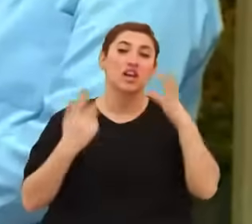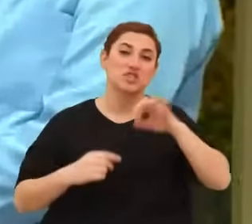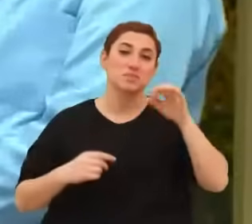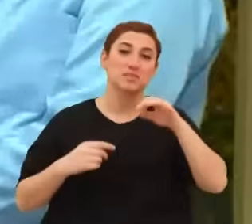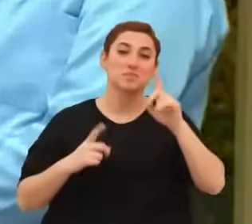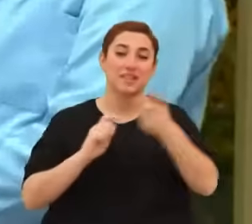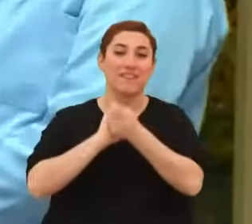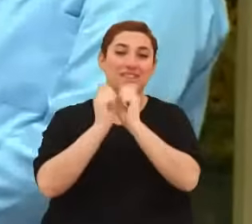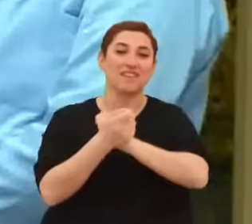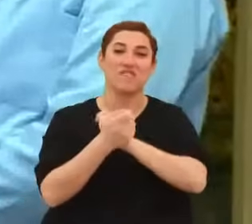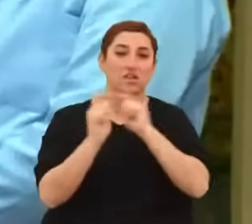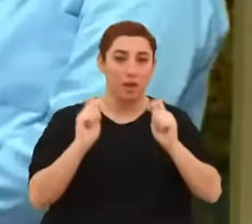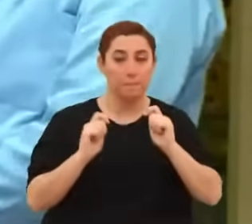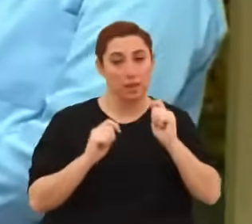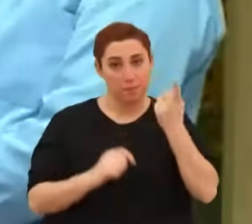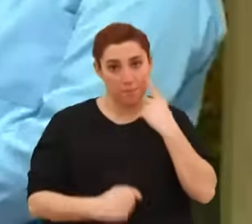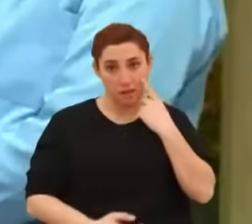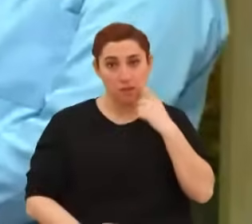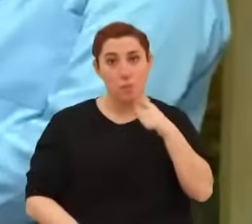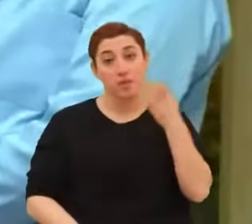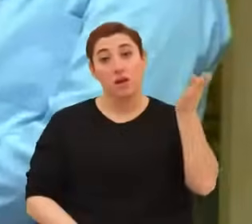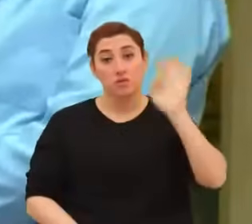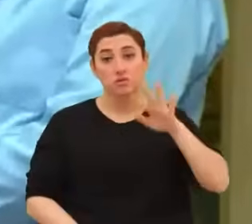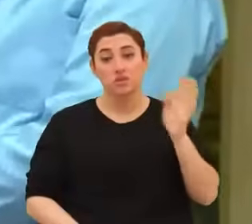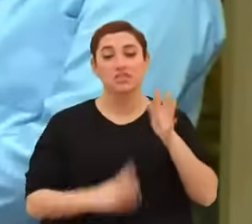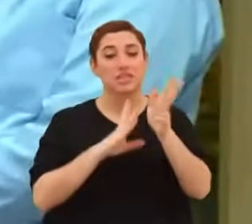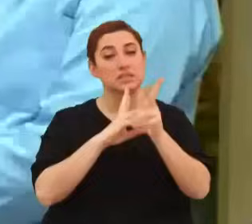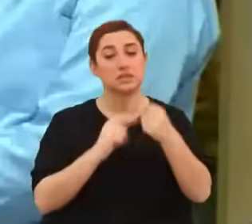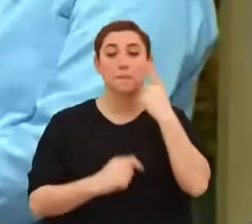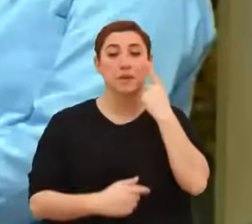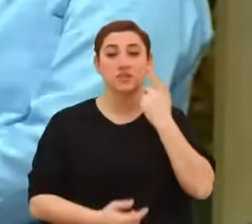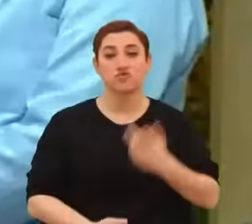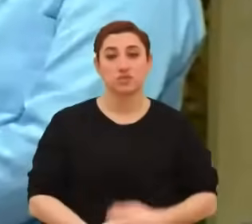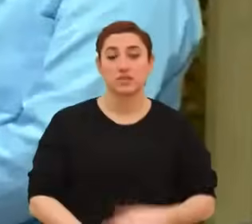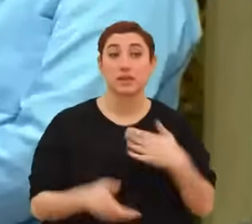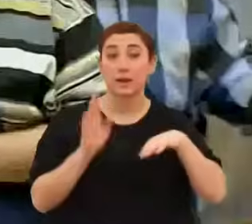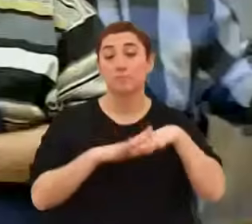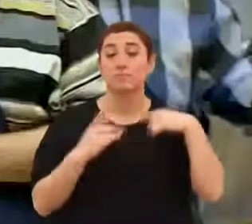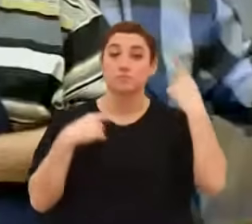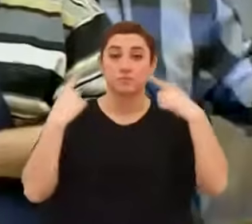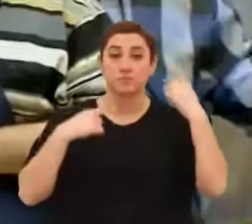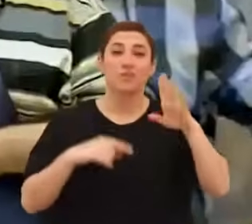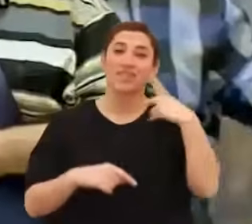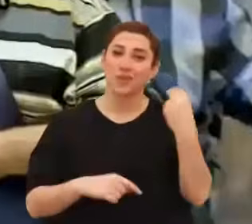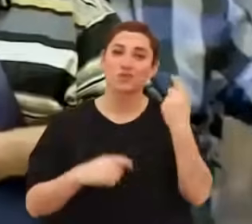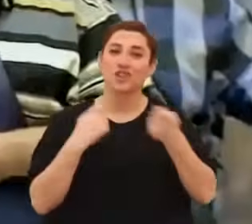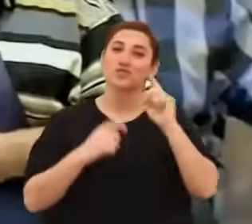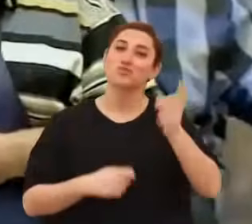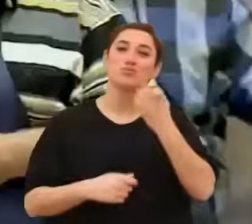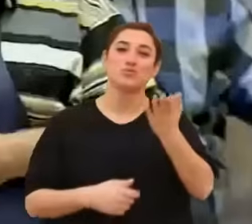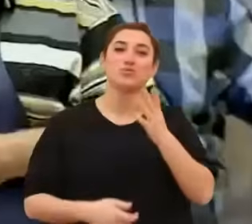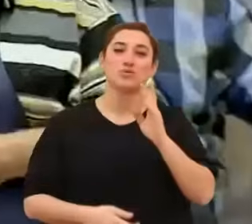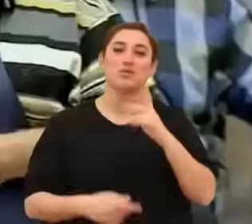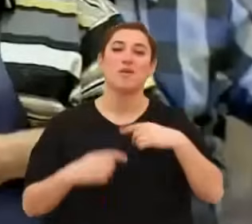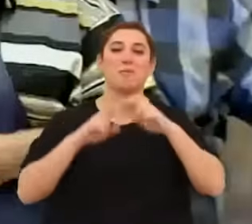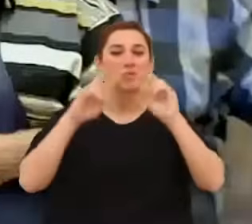bir devir teslim yapalım bir kere. Ondan sonra işte sırasıyla bakacağız neler yapacağımıza. Vallahi ne güzel iş buldun ya.